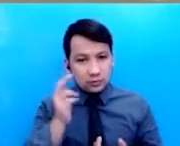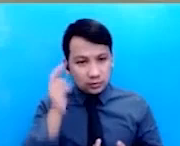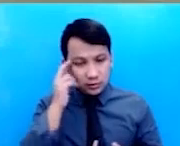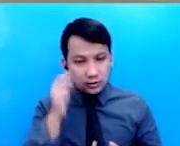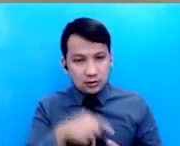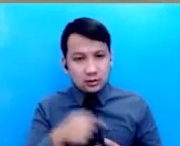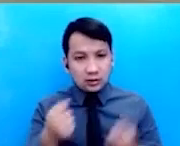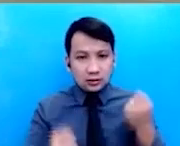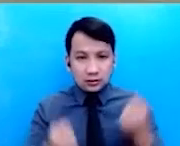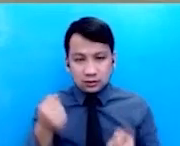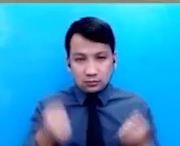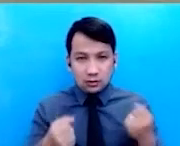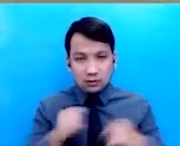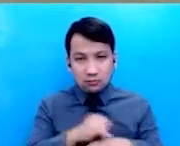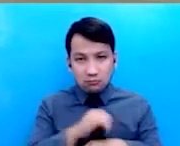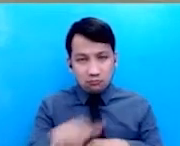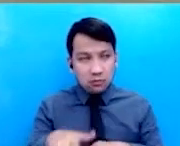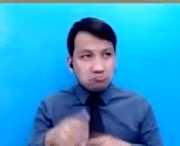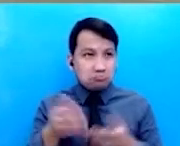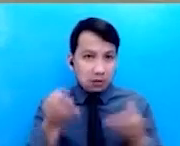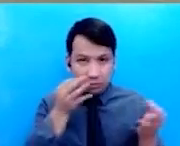under the influence. Pangalawa,